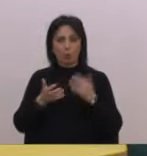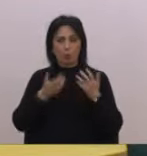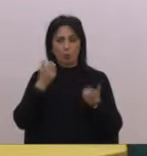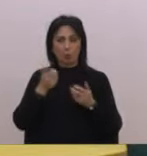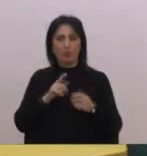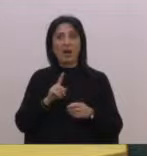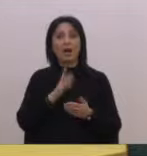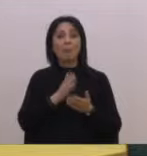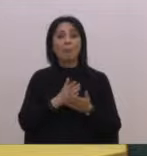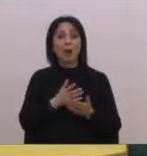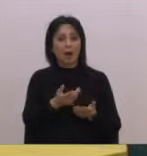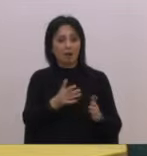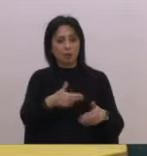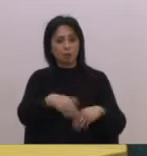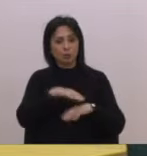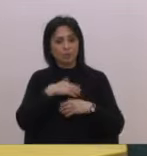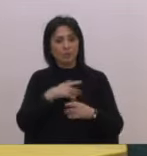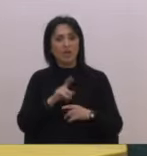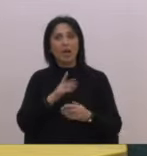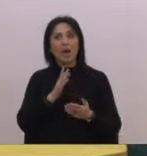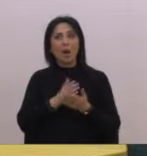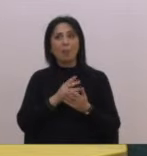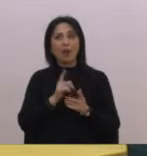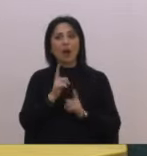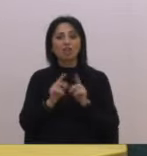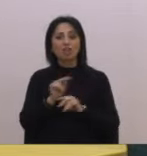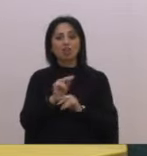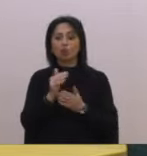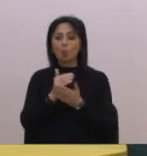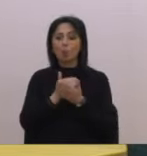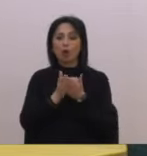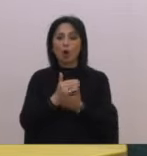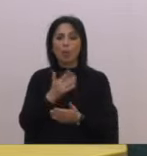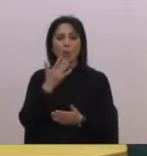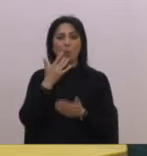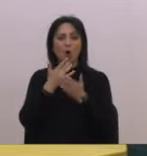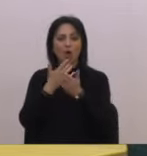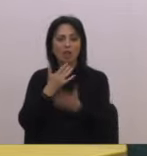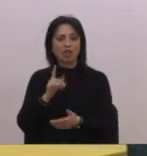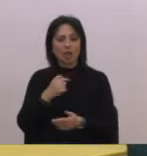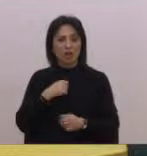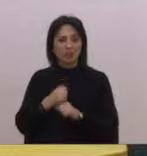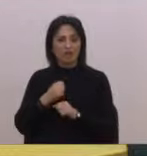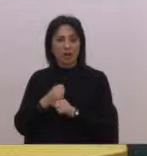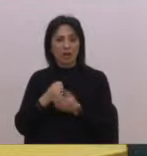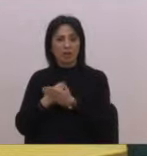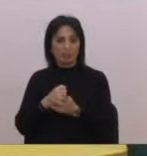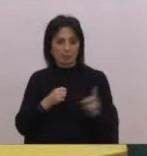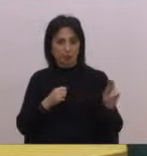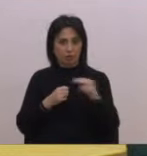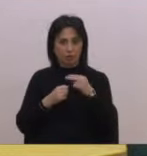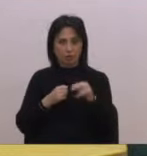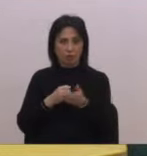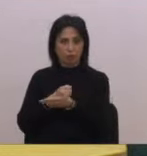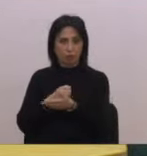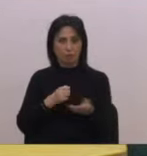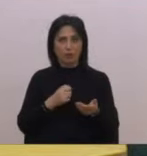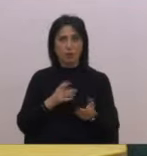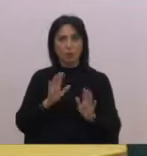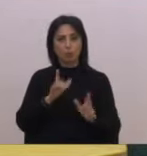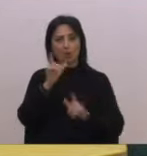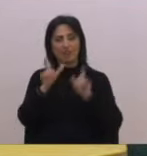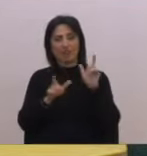გაქვთ რამე რეცეპტი? Gaut rame შესწორება იმ პროგრამაში, იმ პოლიტიკაში, რომელიცაც ეკონომიკის სამინისტროა და თუ უბრალოდ ყვირილი